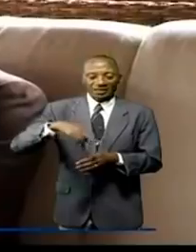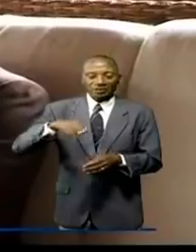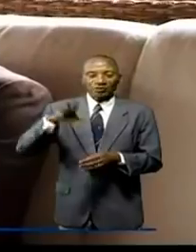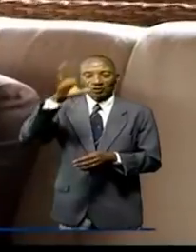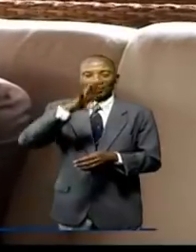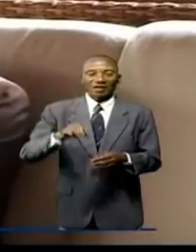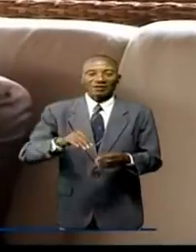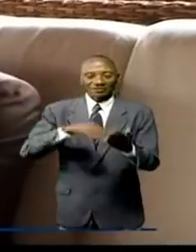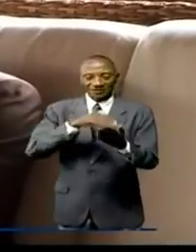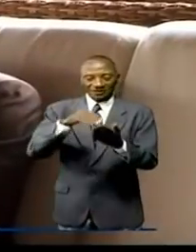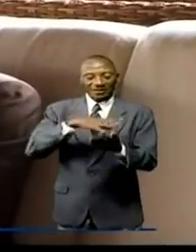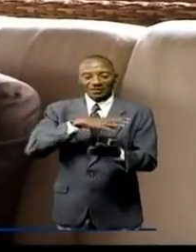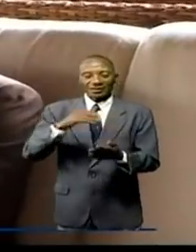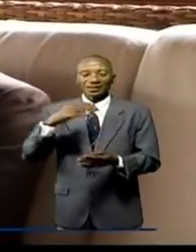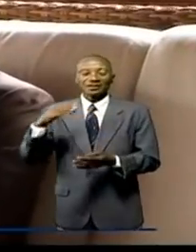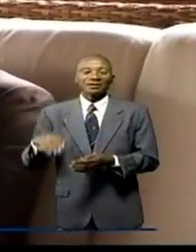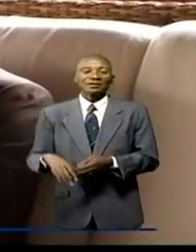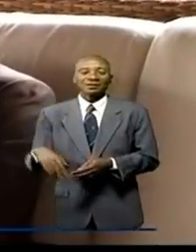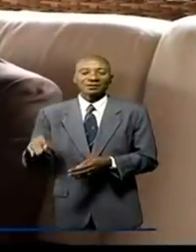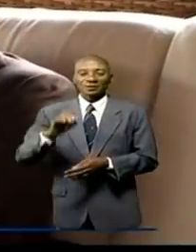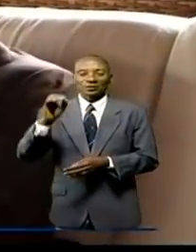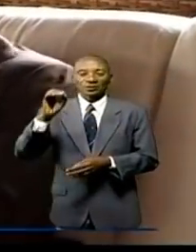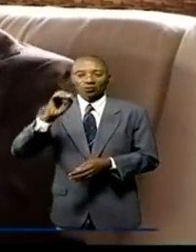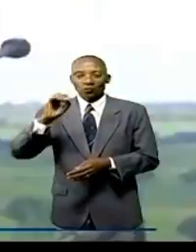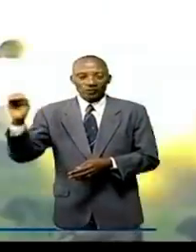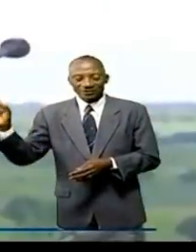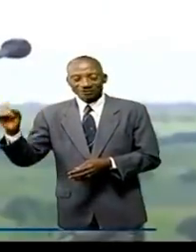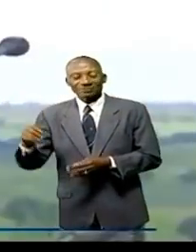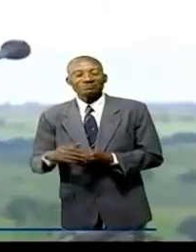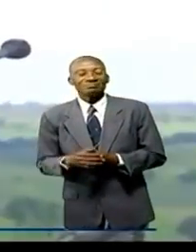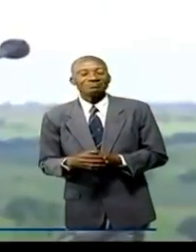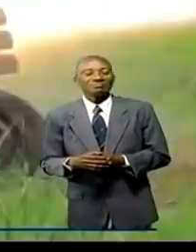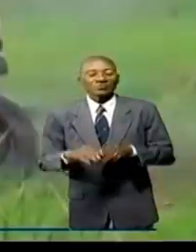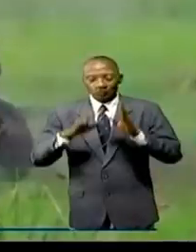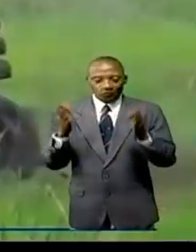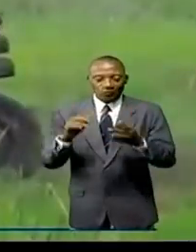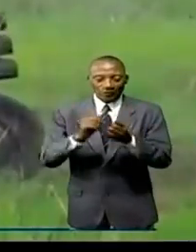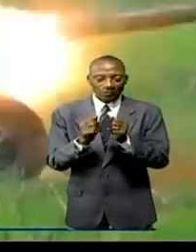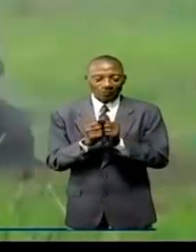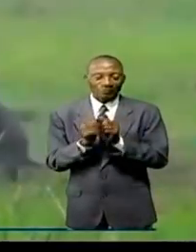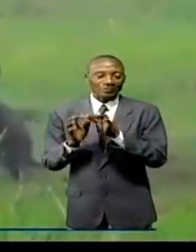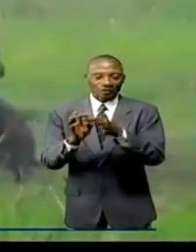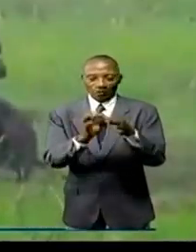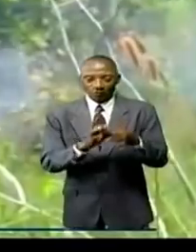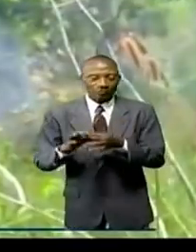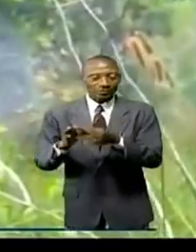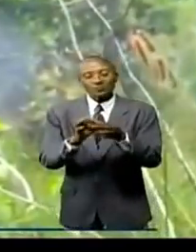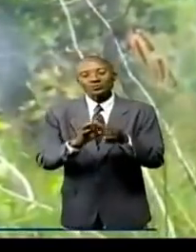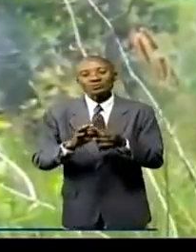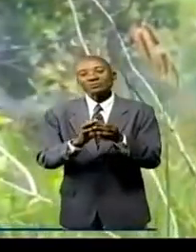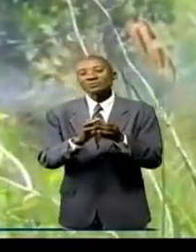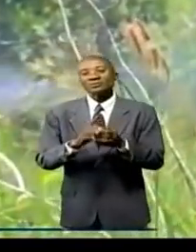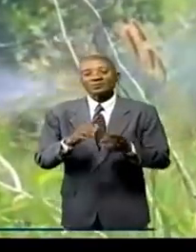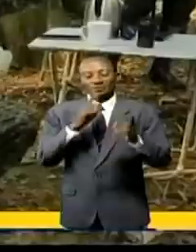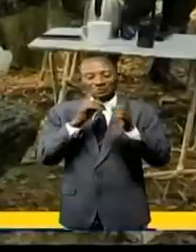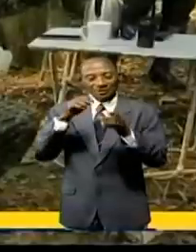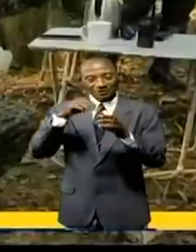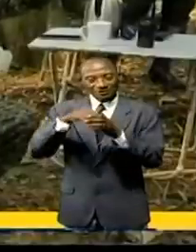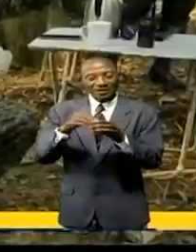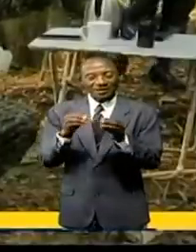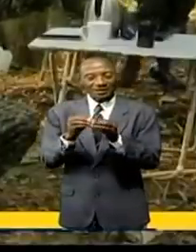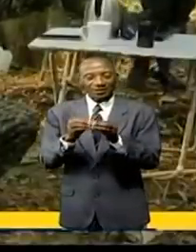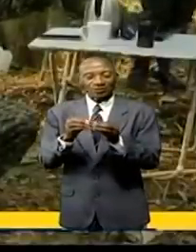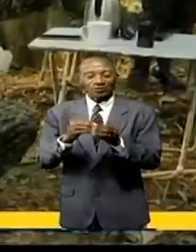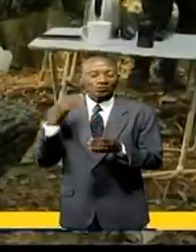l'Ouest. À cet égard, ils ont longuement évoqué les opérations conjointes que mènent les armées de l'Ouganda et de